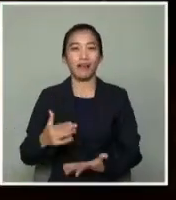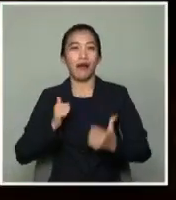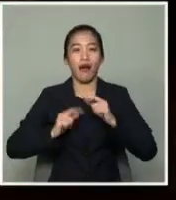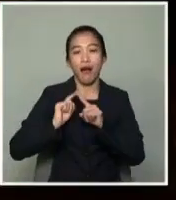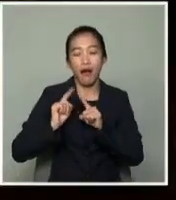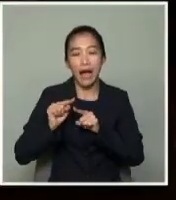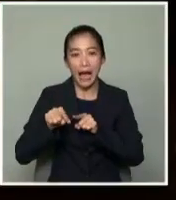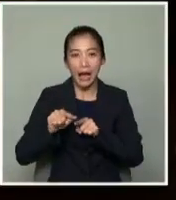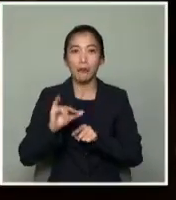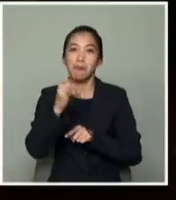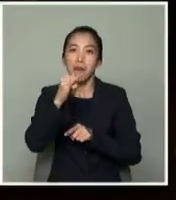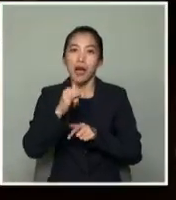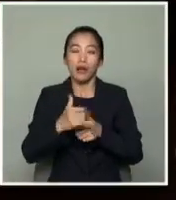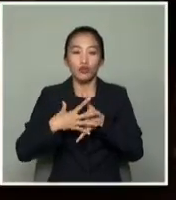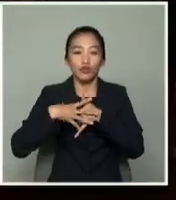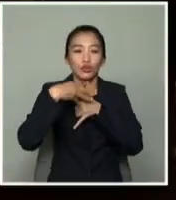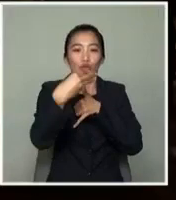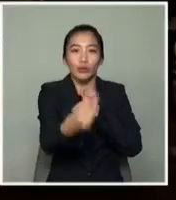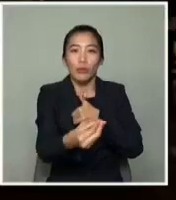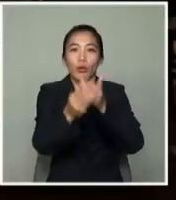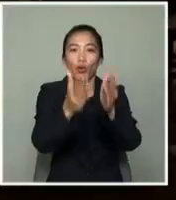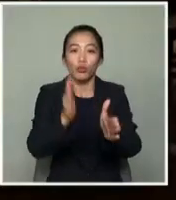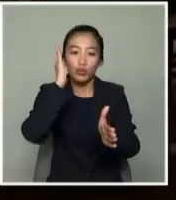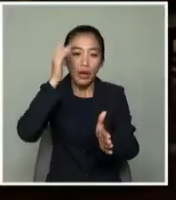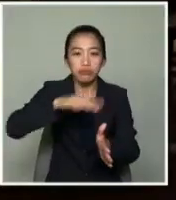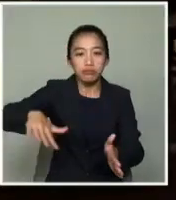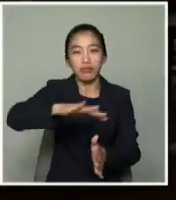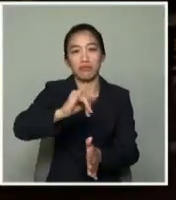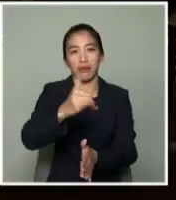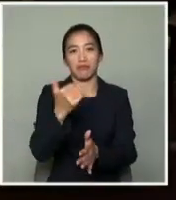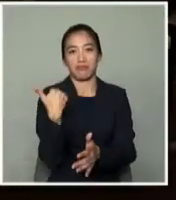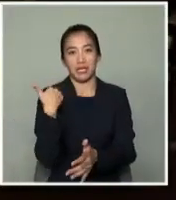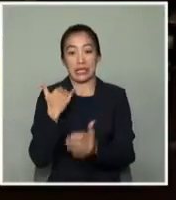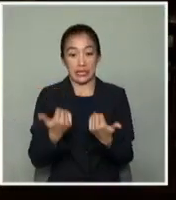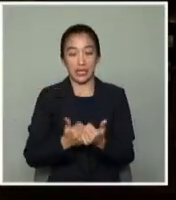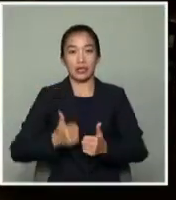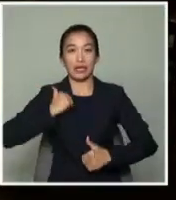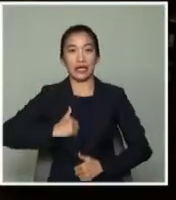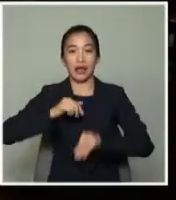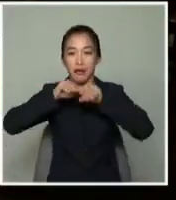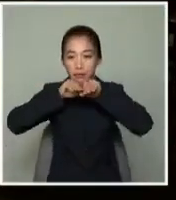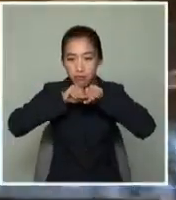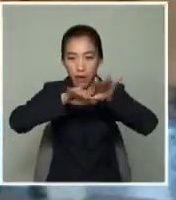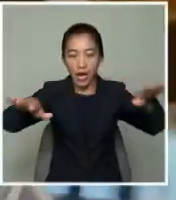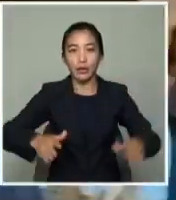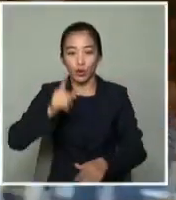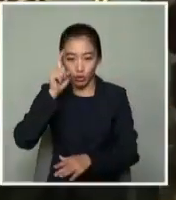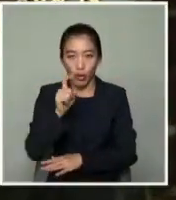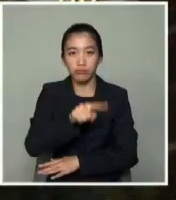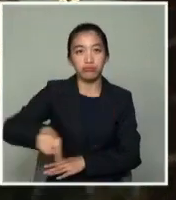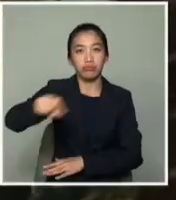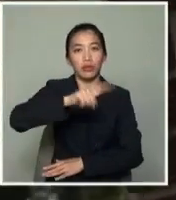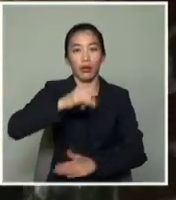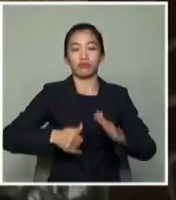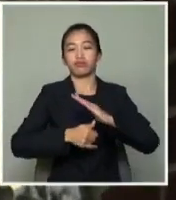าต้องประกาศให้ลูกค้าที่ท่องราตรีกักตัวเพื่อป้องกันการระบาดของโควิด -19 หลังจากแคนาดาผ่อนคลายมาตร